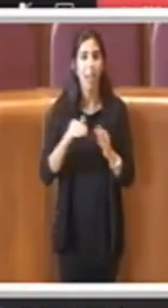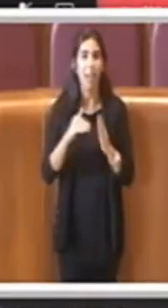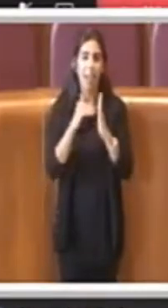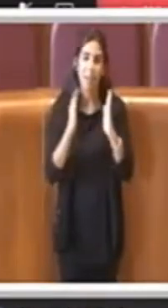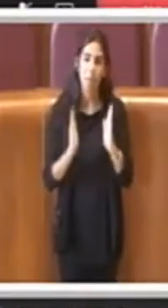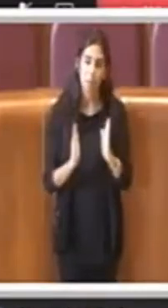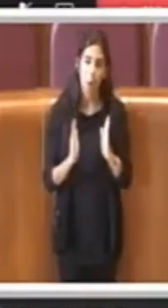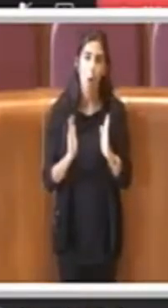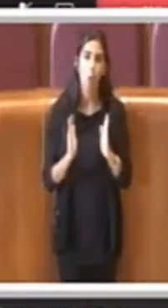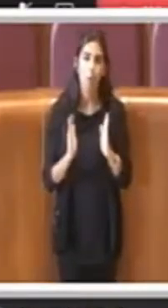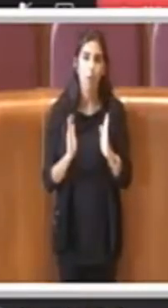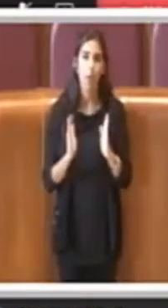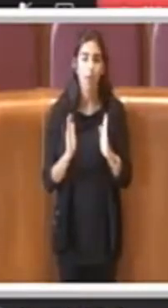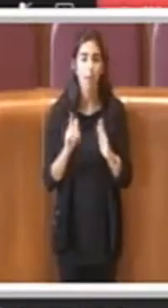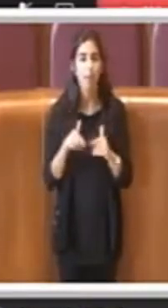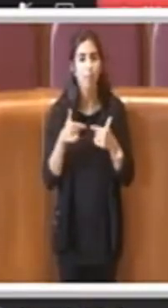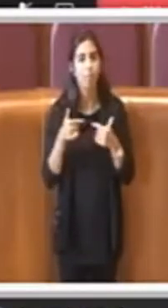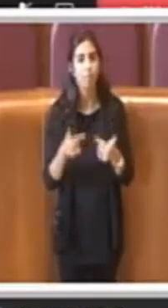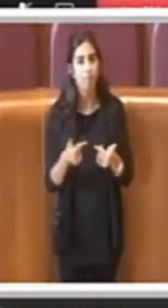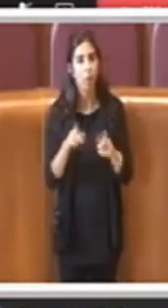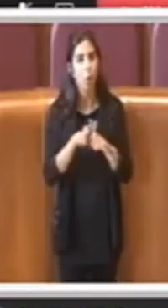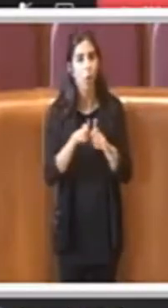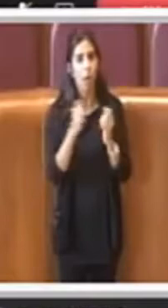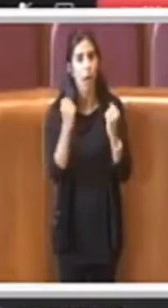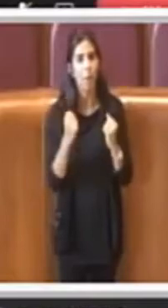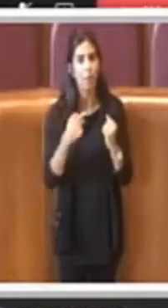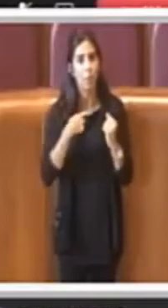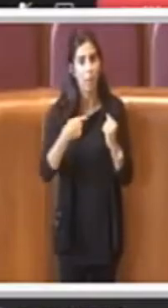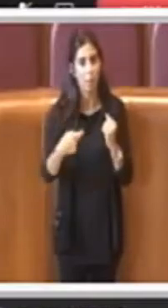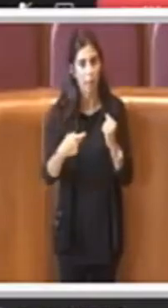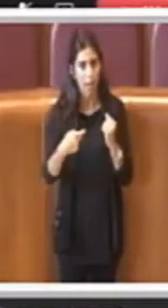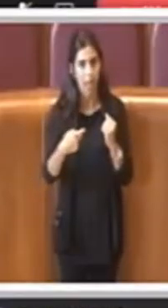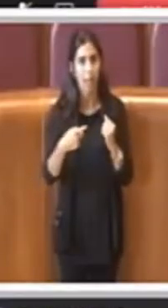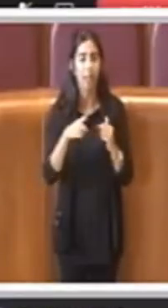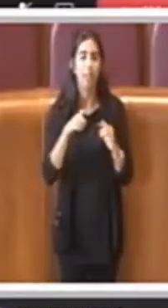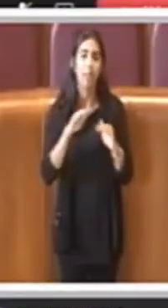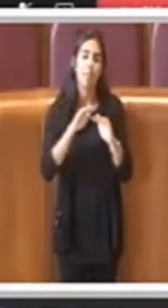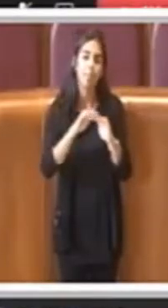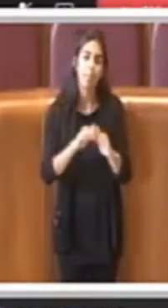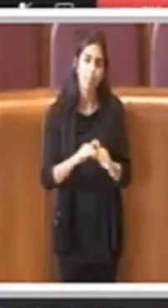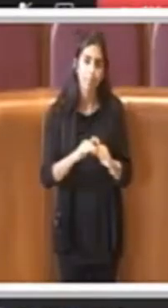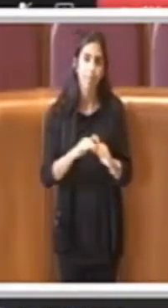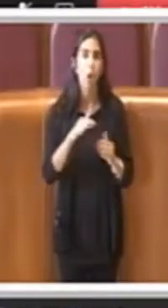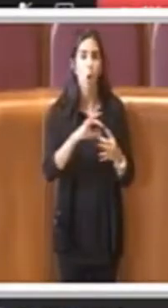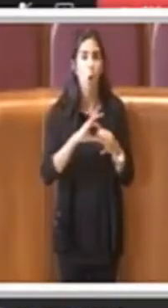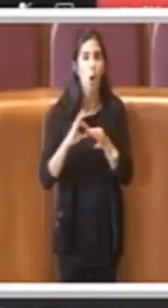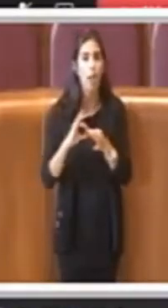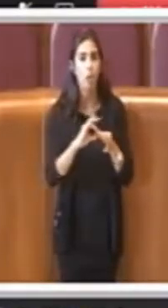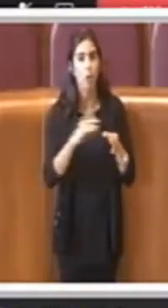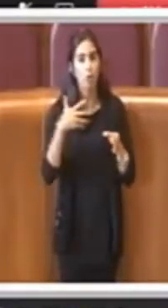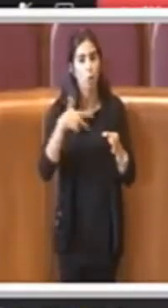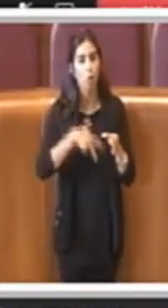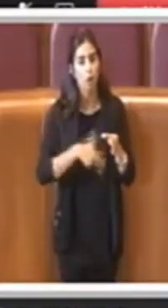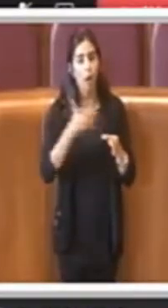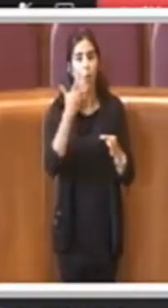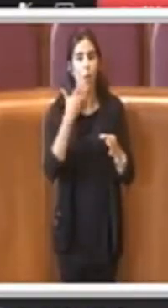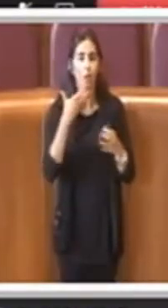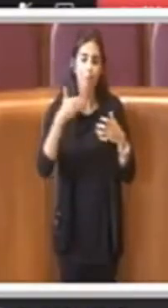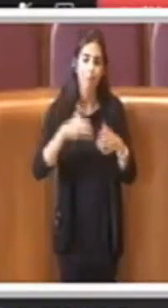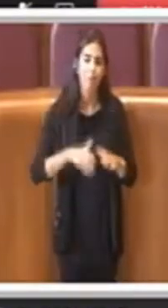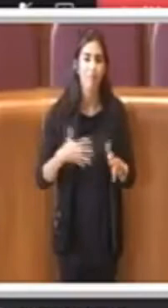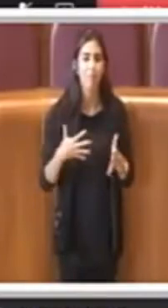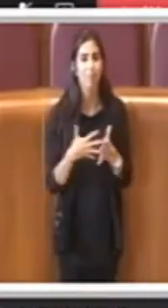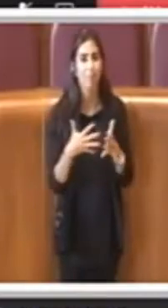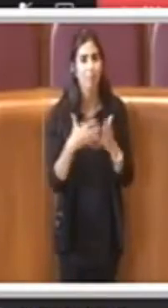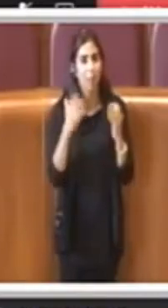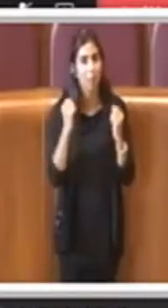residenziale in locazione permanente che svolge la funzione di interesse generale nella salvaguardia della coesione sociale di ridurre il disagio abitativo di